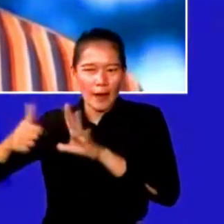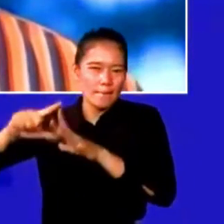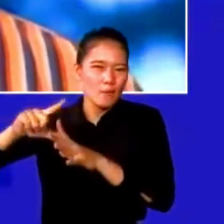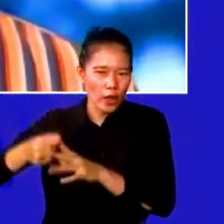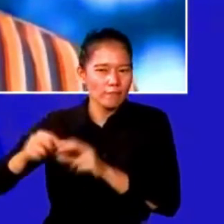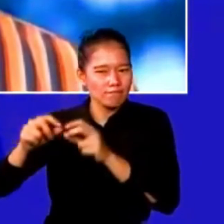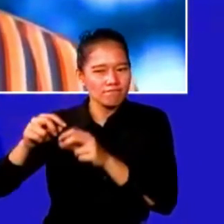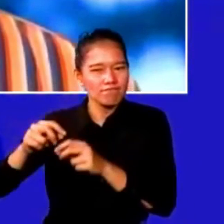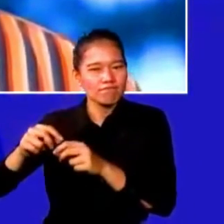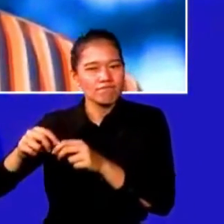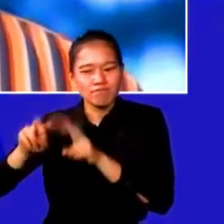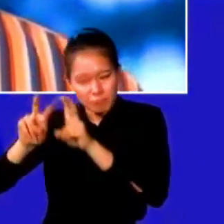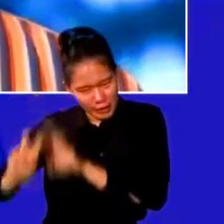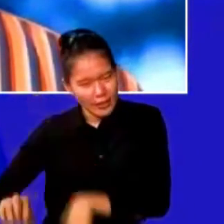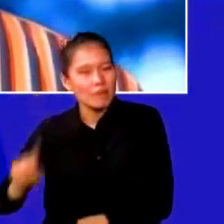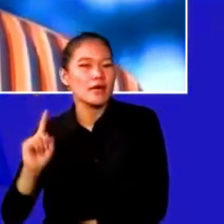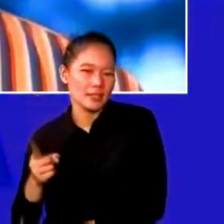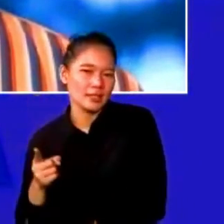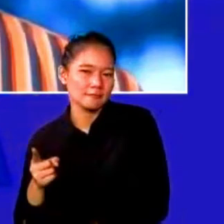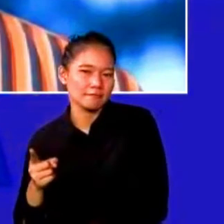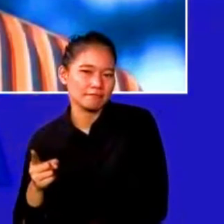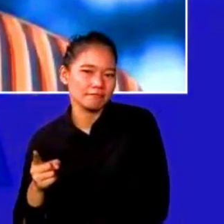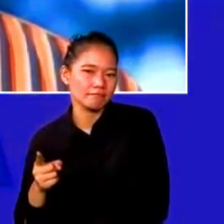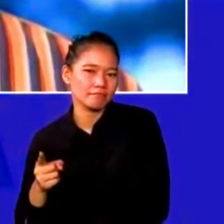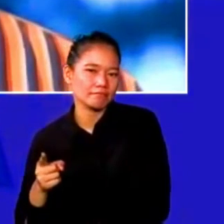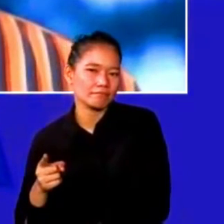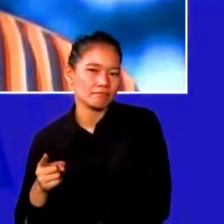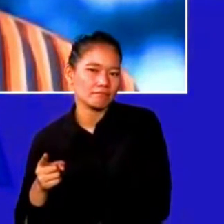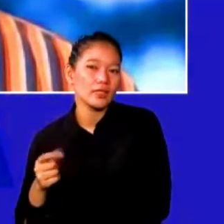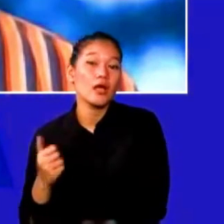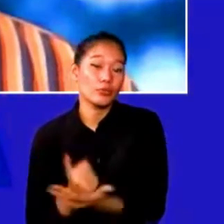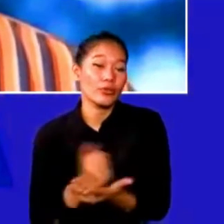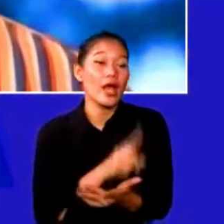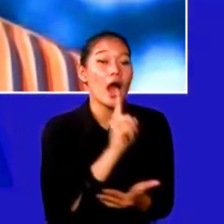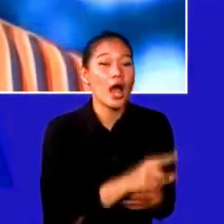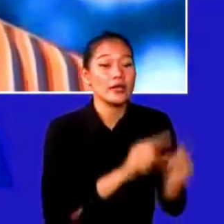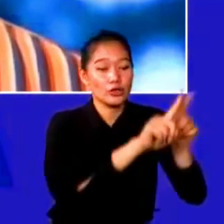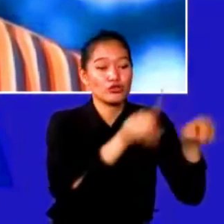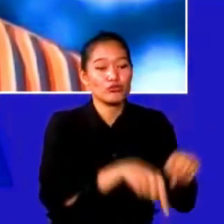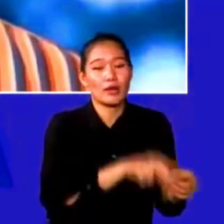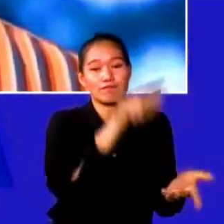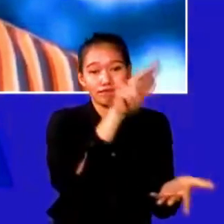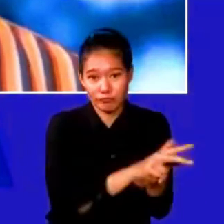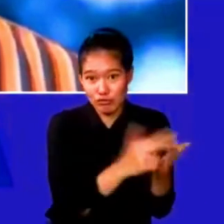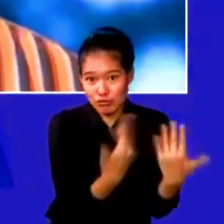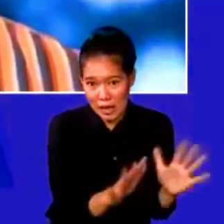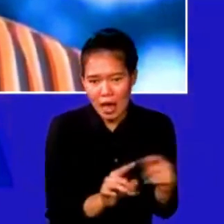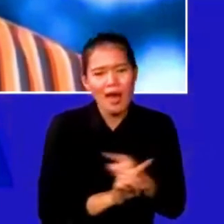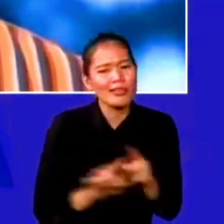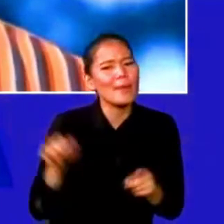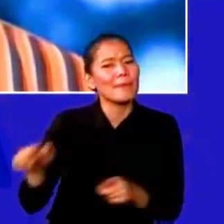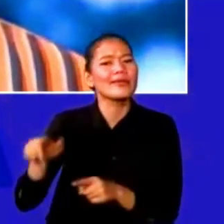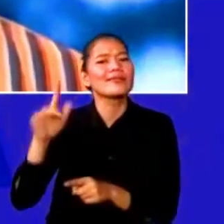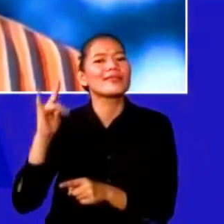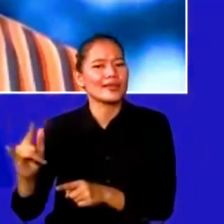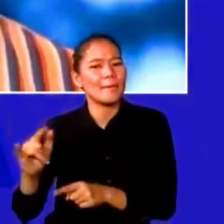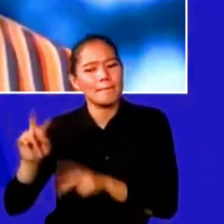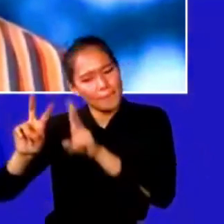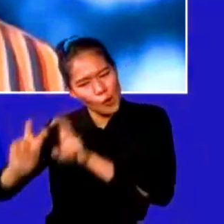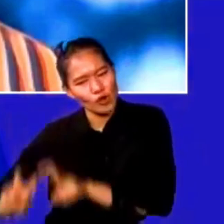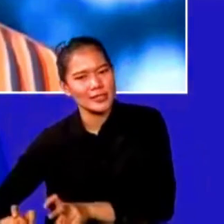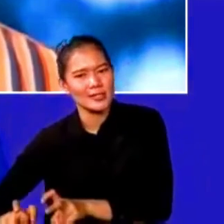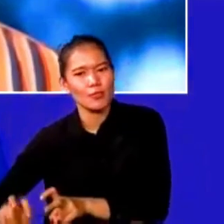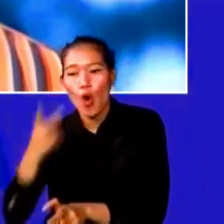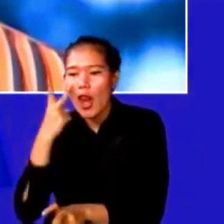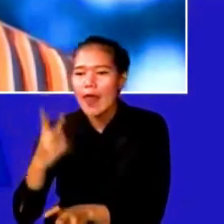penelitian masih diteruskan ppalgan sudah ada Yuri emergency history season tetapi itu tetap diikuti karena